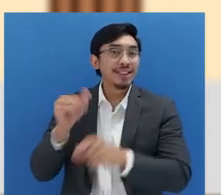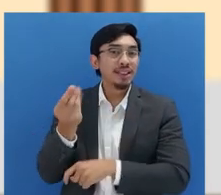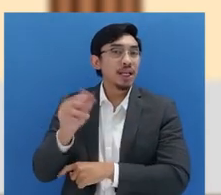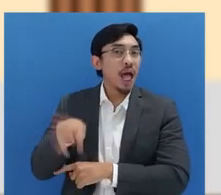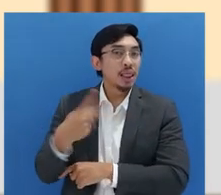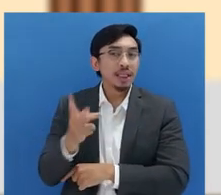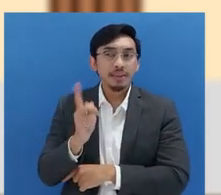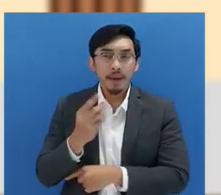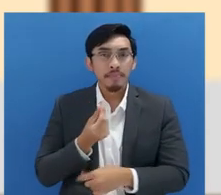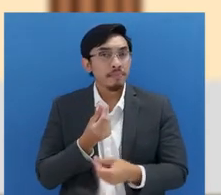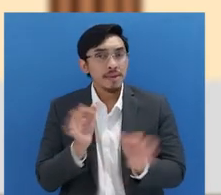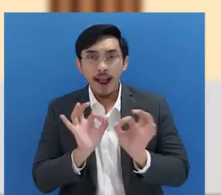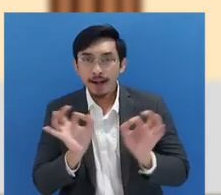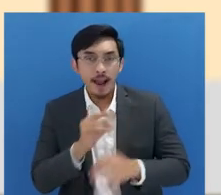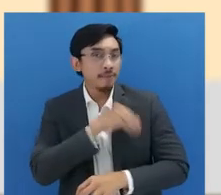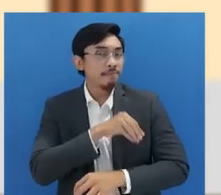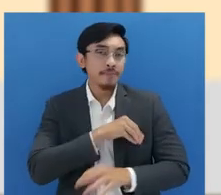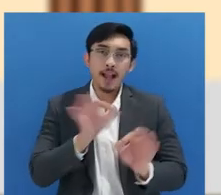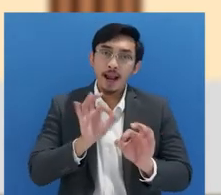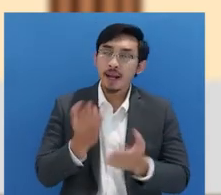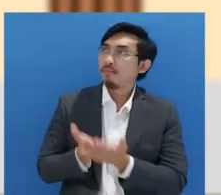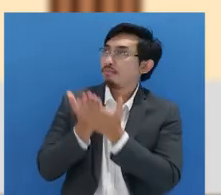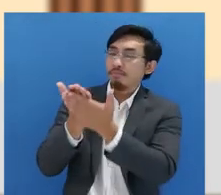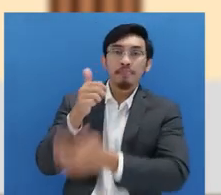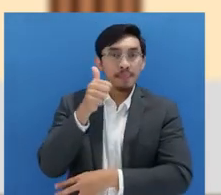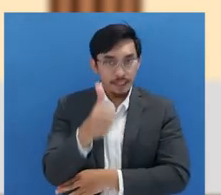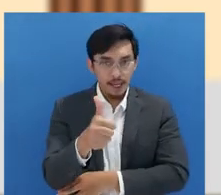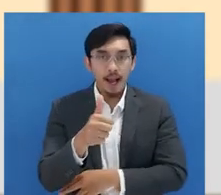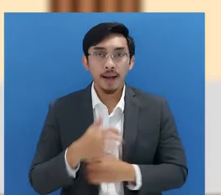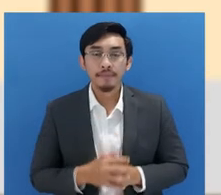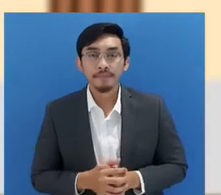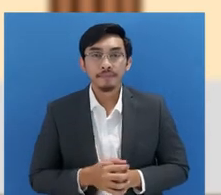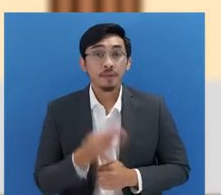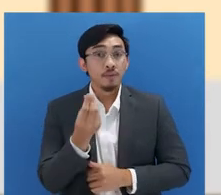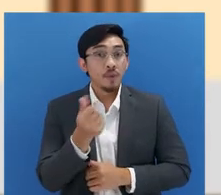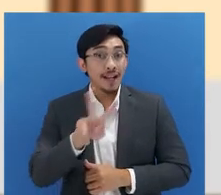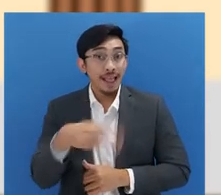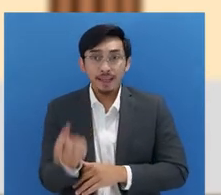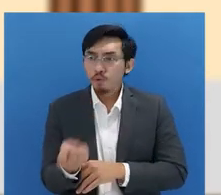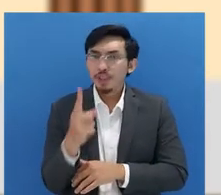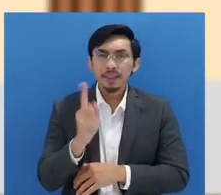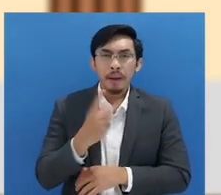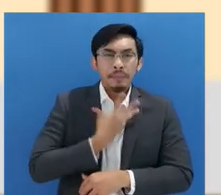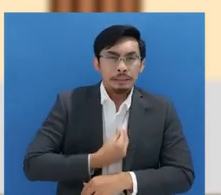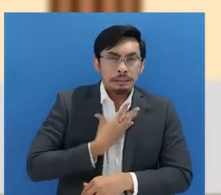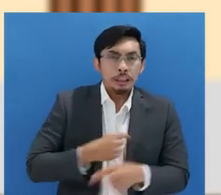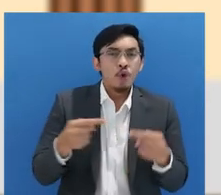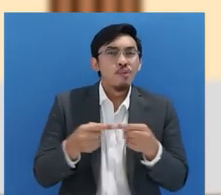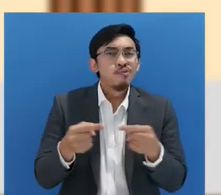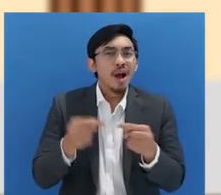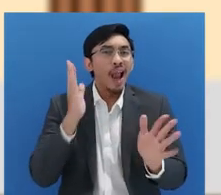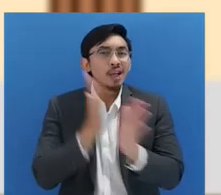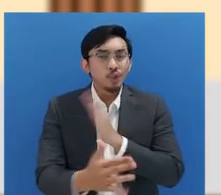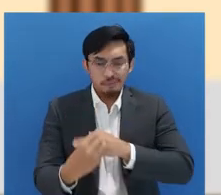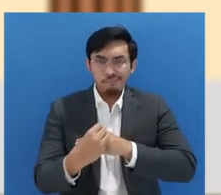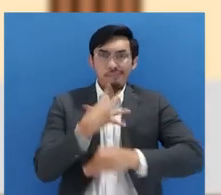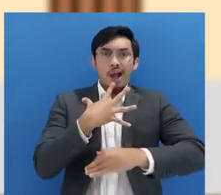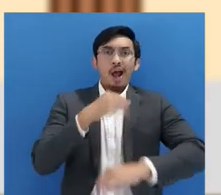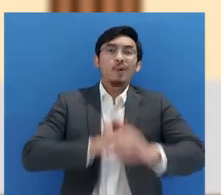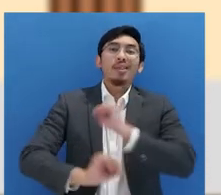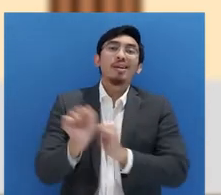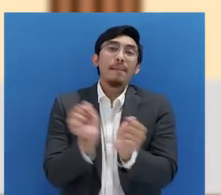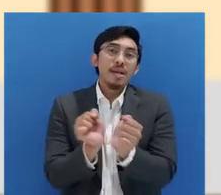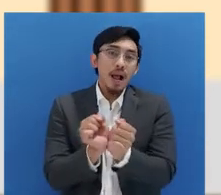kekayaan atau penghasilan, ganti kerugian yang ditimbulkan akibat penderitaan yang berkaitan langsung akibat tindak pidana, serta penggantian